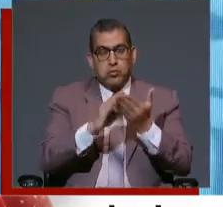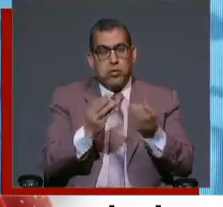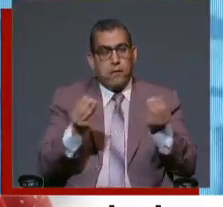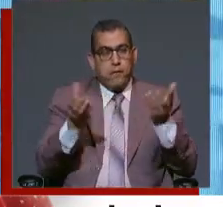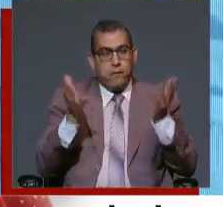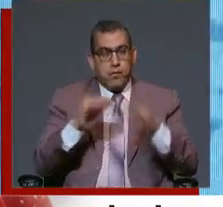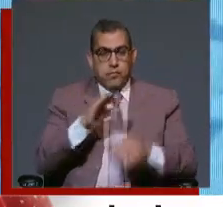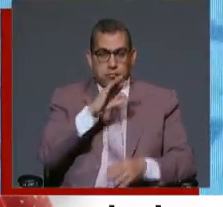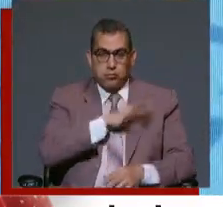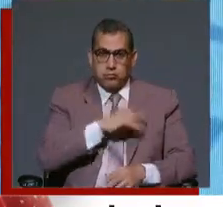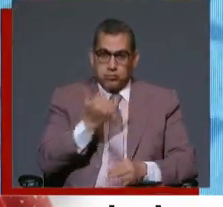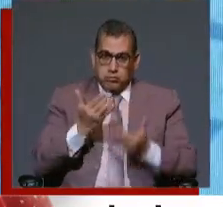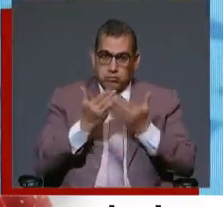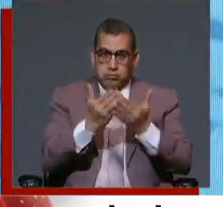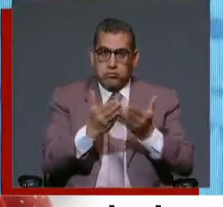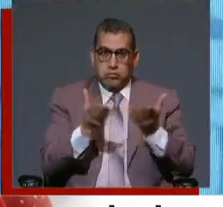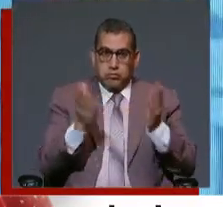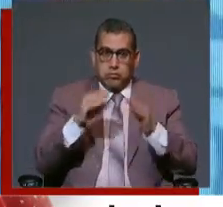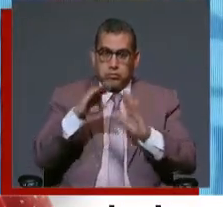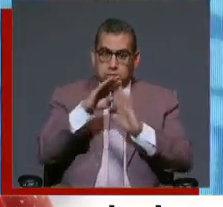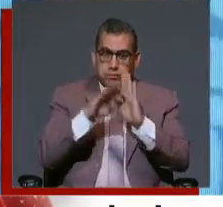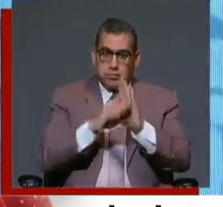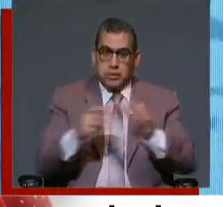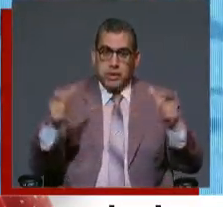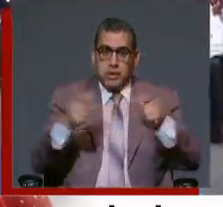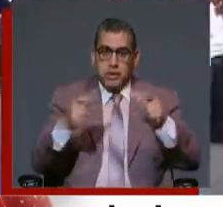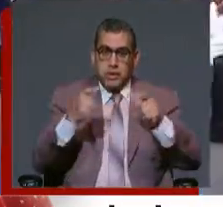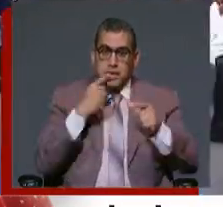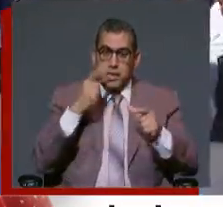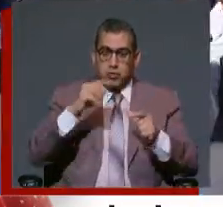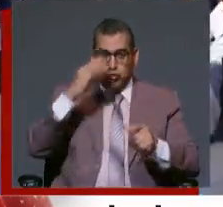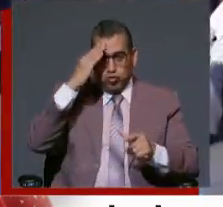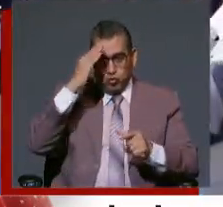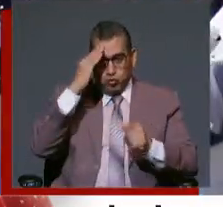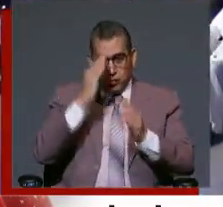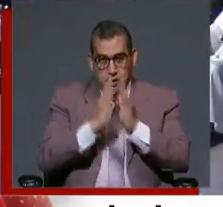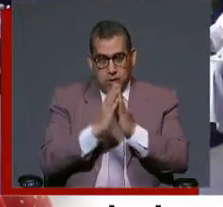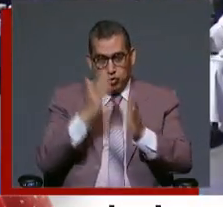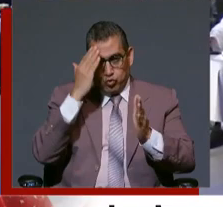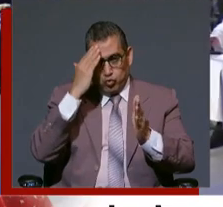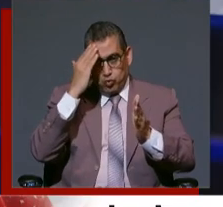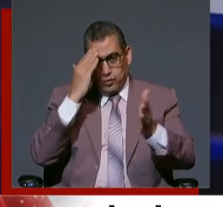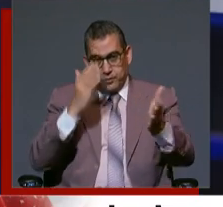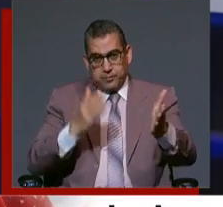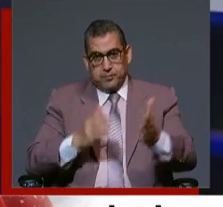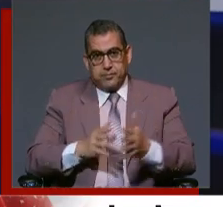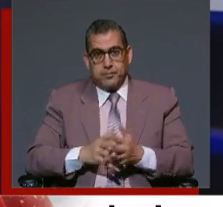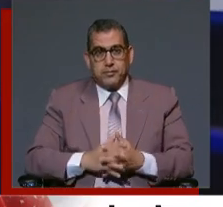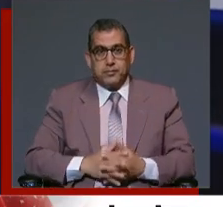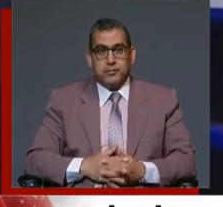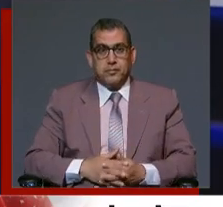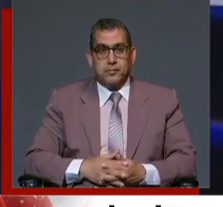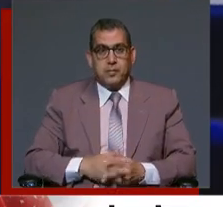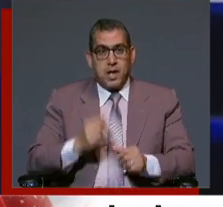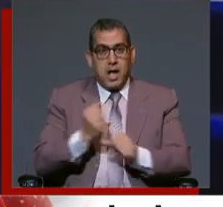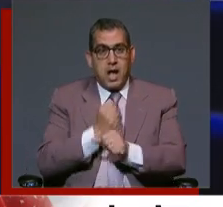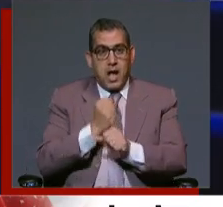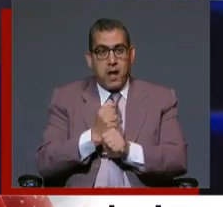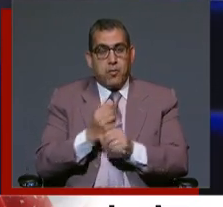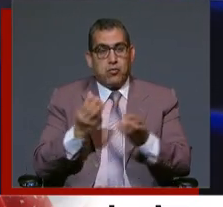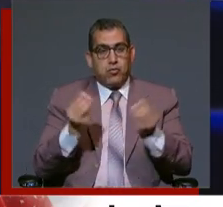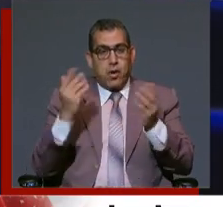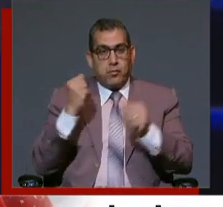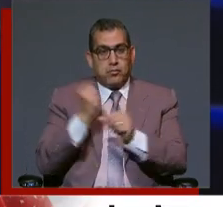الثمينة لتنظيم هذه الاجتماعات السنوية. شكرا معاليك، ونحن نعرف كم عملت